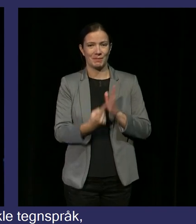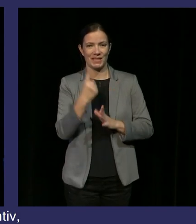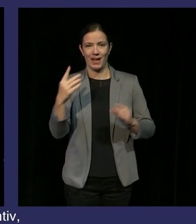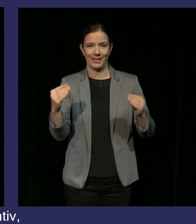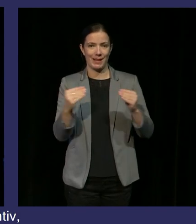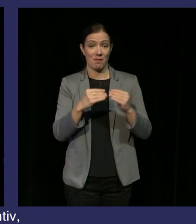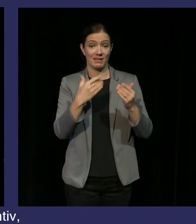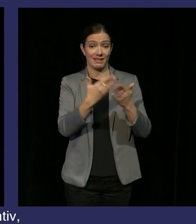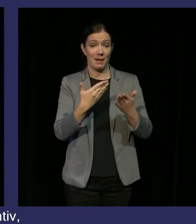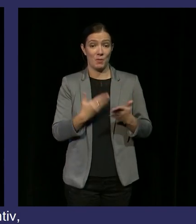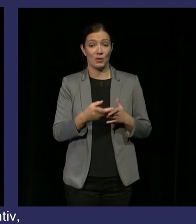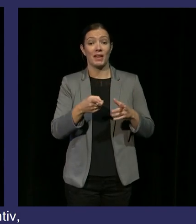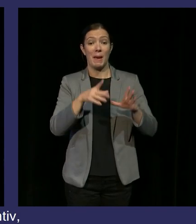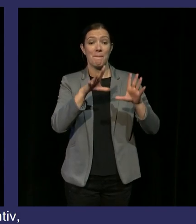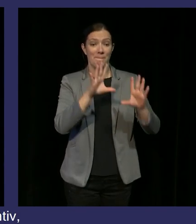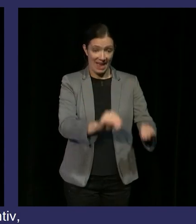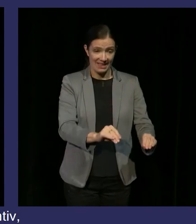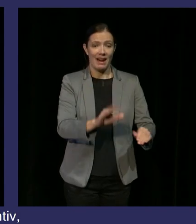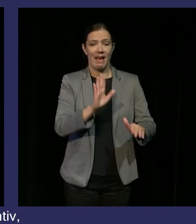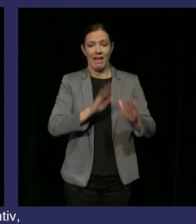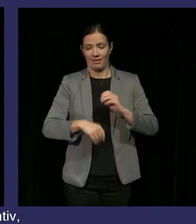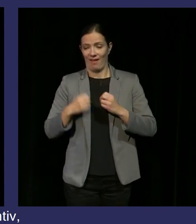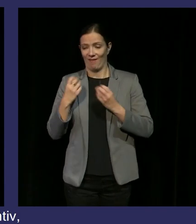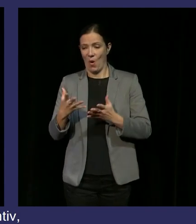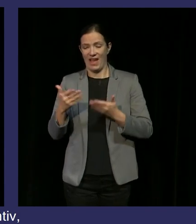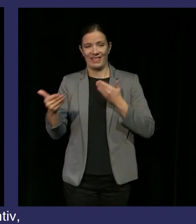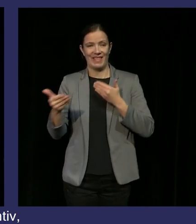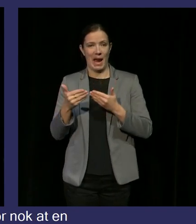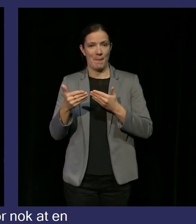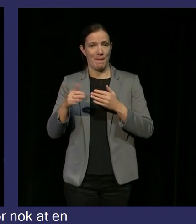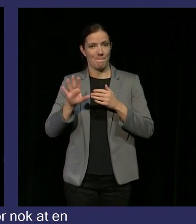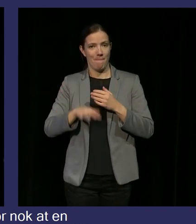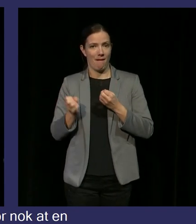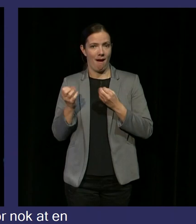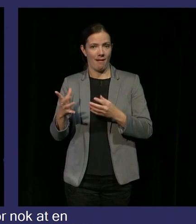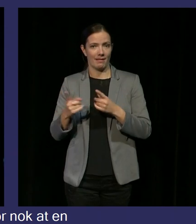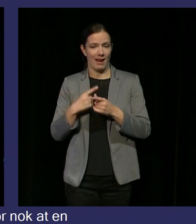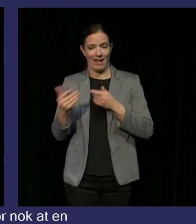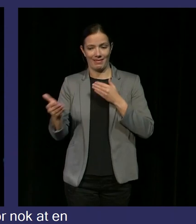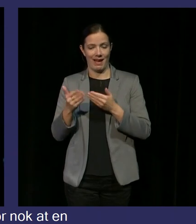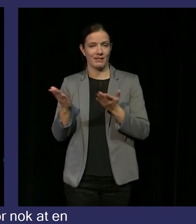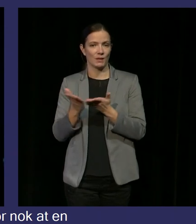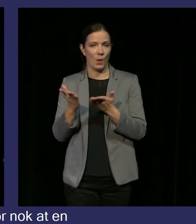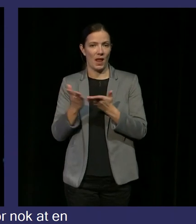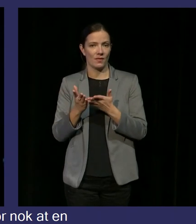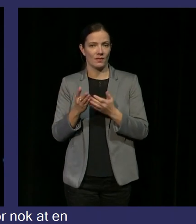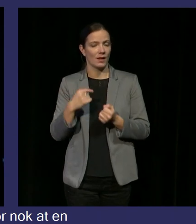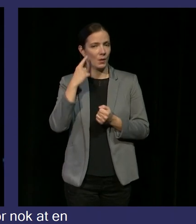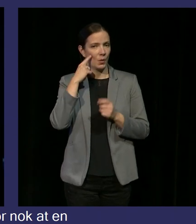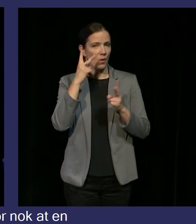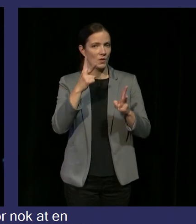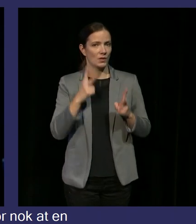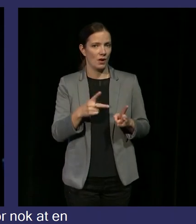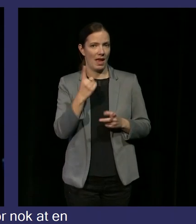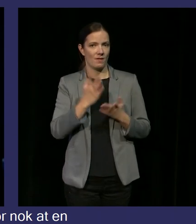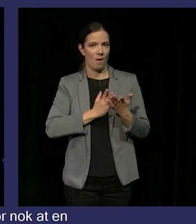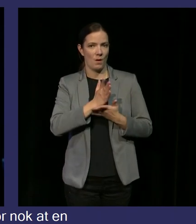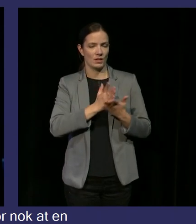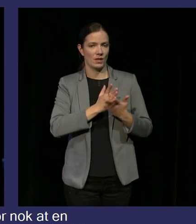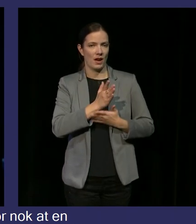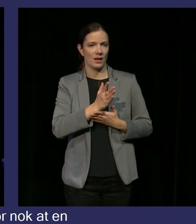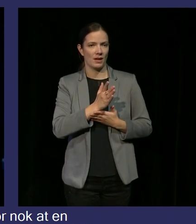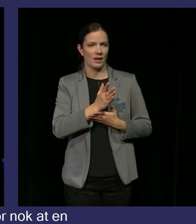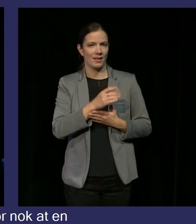spesialtilpasset tilbud et veldig mye bedre alternativ enn å få det i den nærmeste barnehage eller den nærmeste skolen. Og jeg tror nok at også en av grunnene til